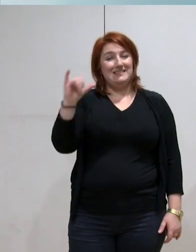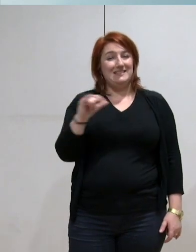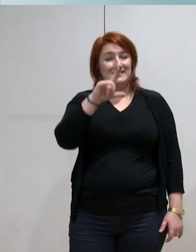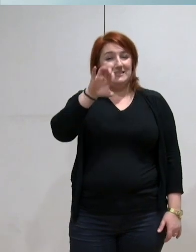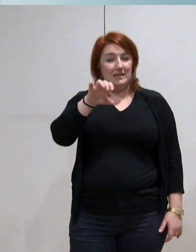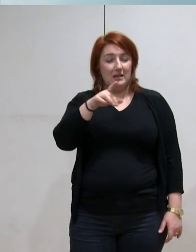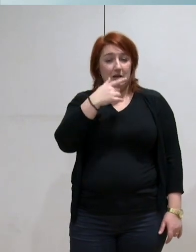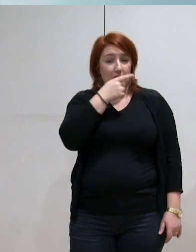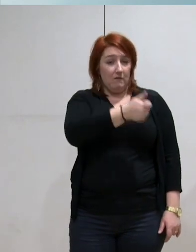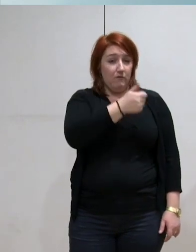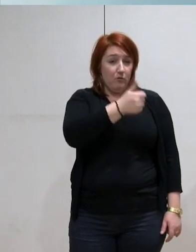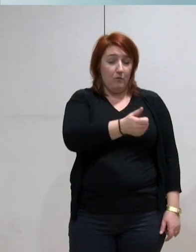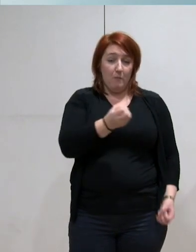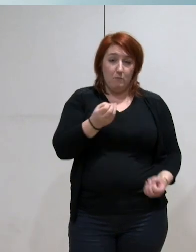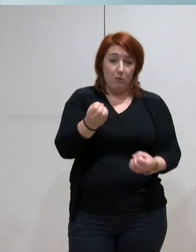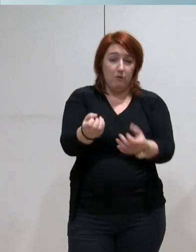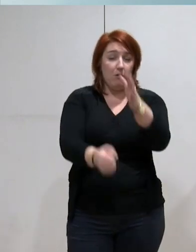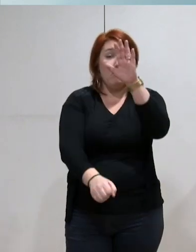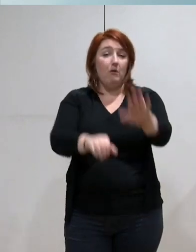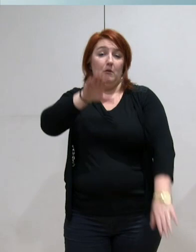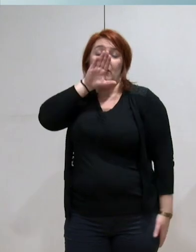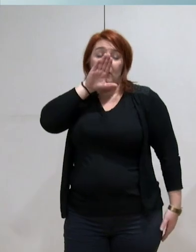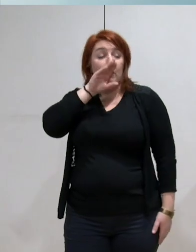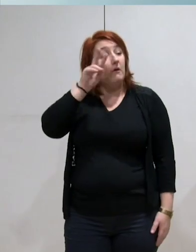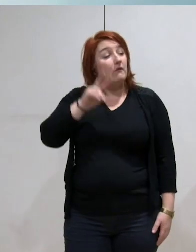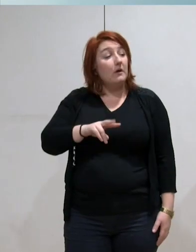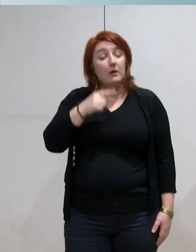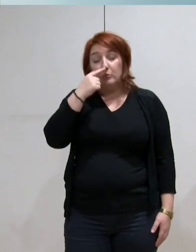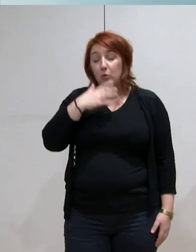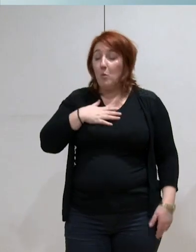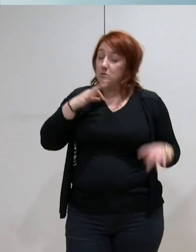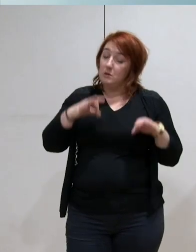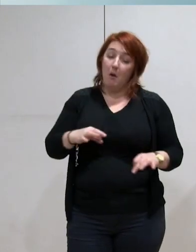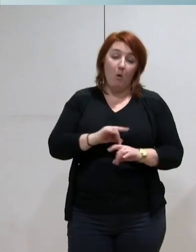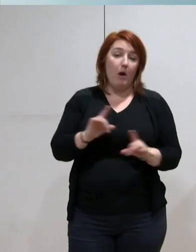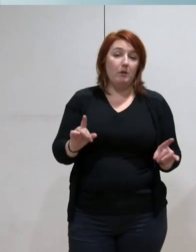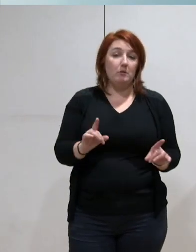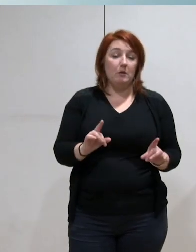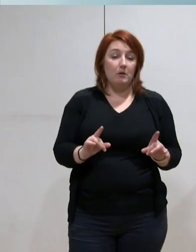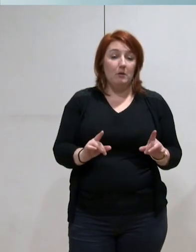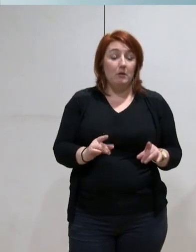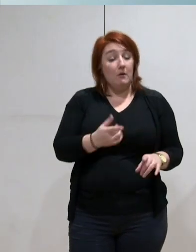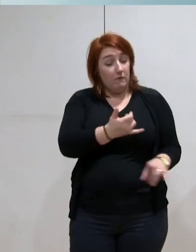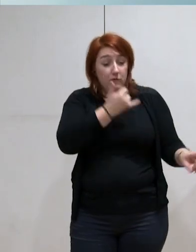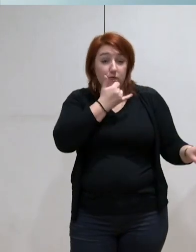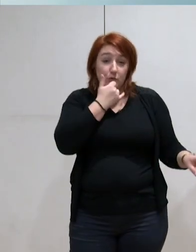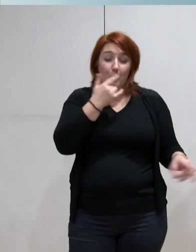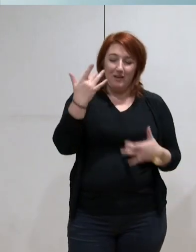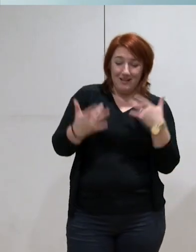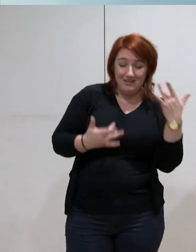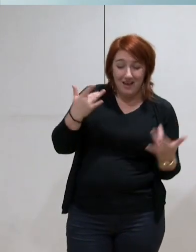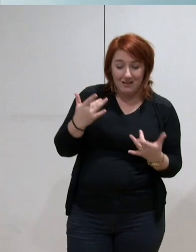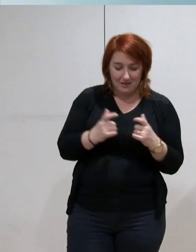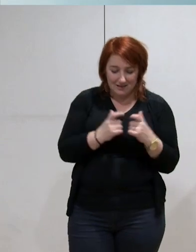correct de faire cela et c'est une erreur que de penser que c'est la collectivité publique qui doit gérer les théâtres